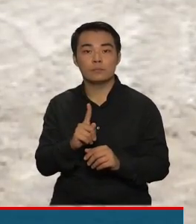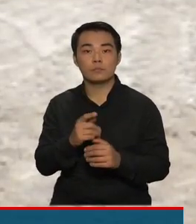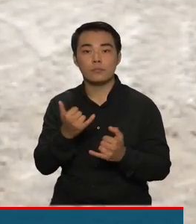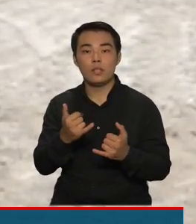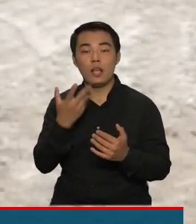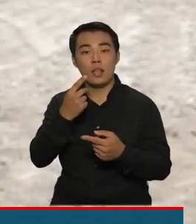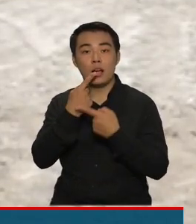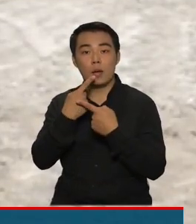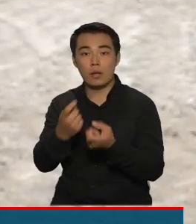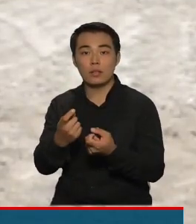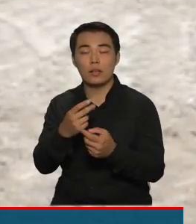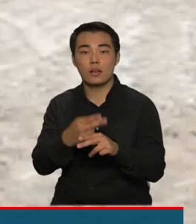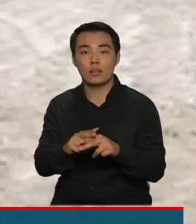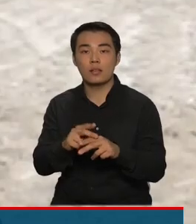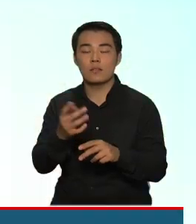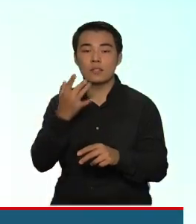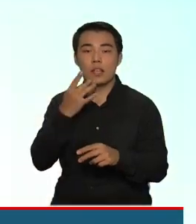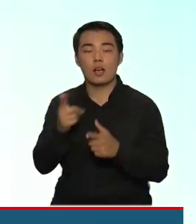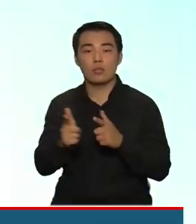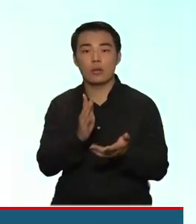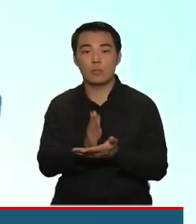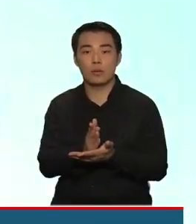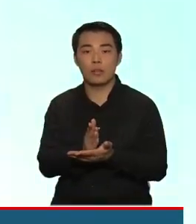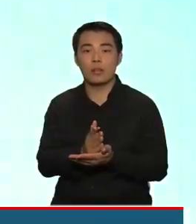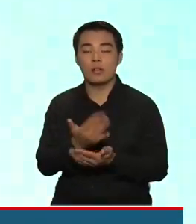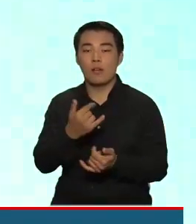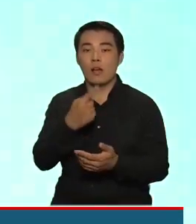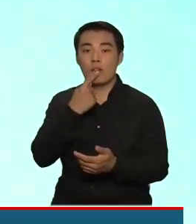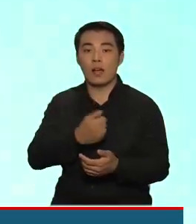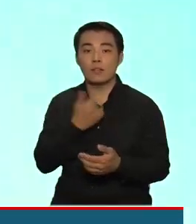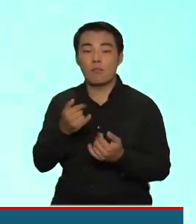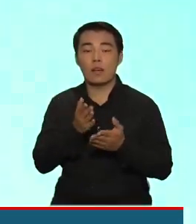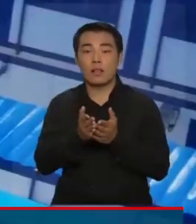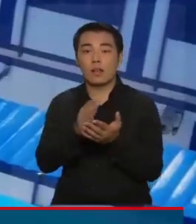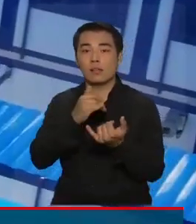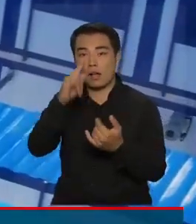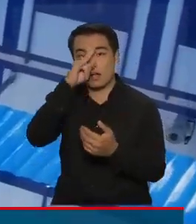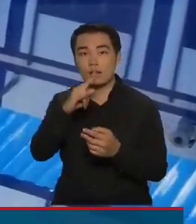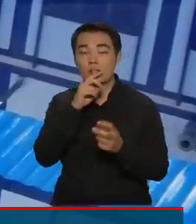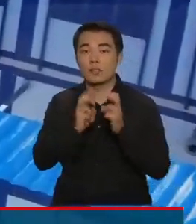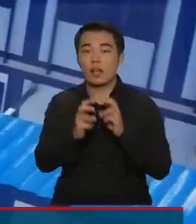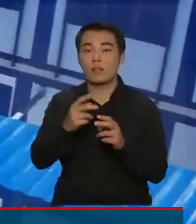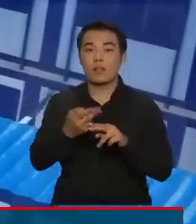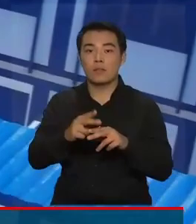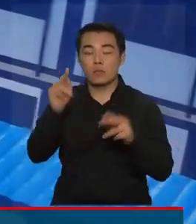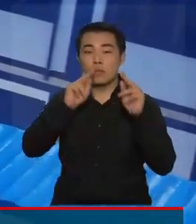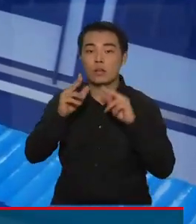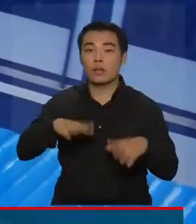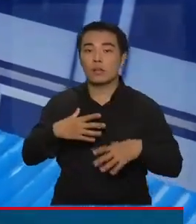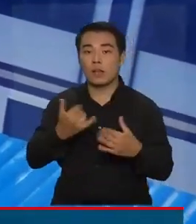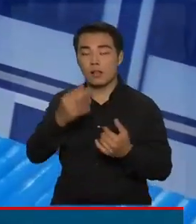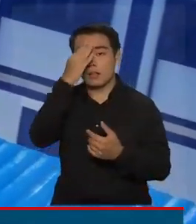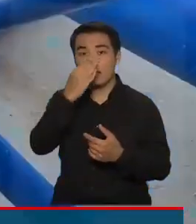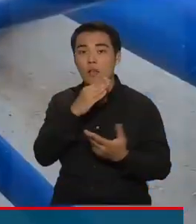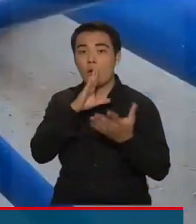команда түскен жағдайда біз всегда дайынбыз. Әскери сүңгуірлер қазақстандық зауытта құрастырылған оқу-жаттығу кешенде қысы жазы кәсіби